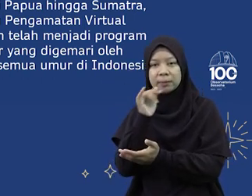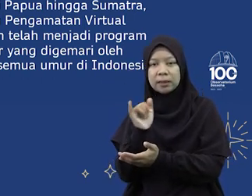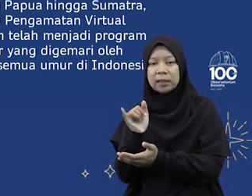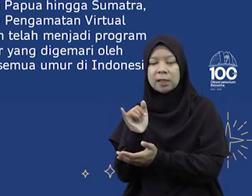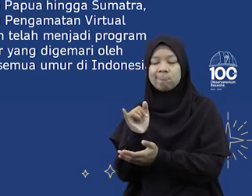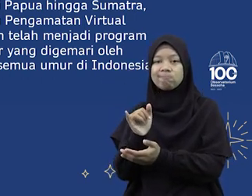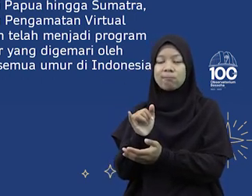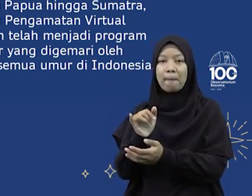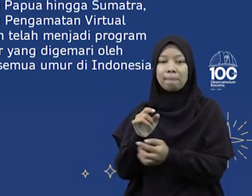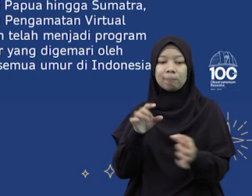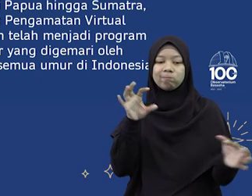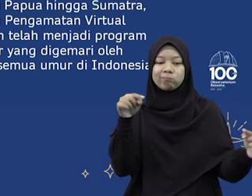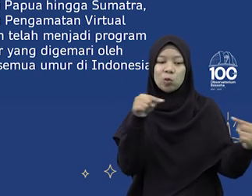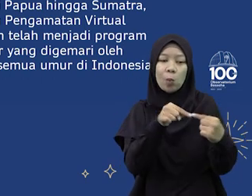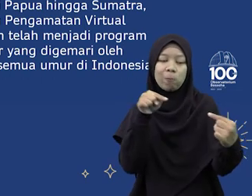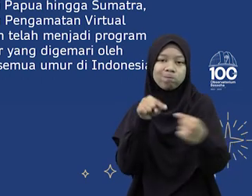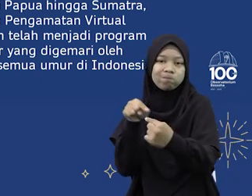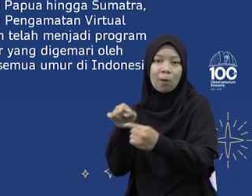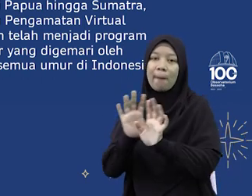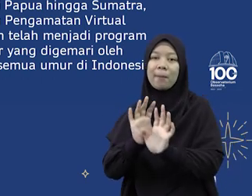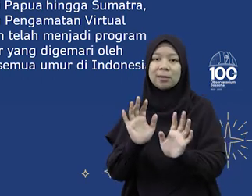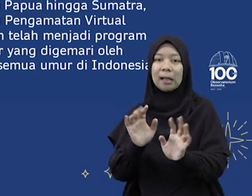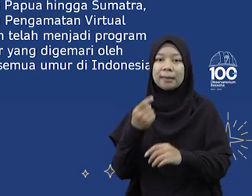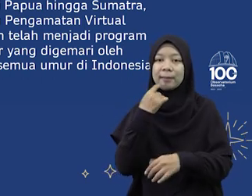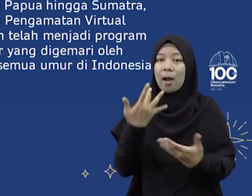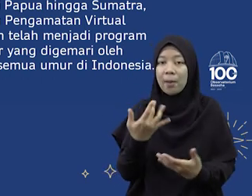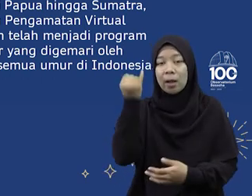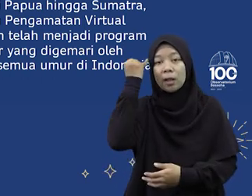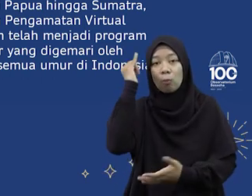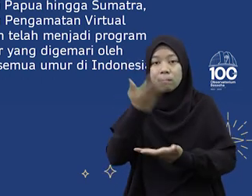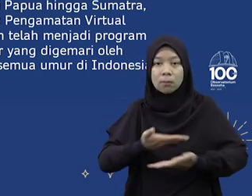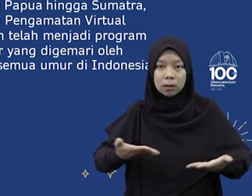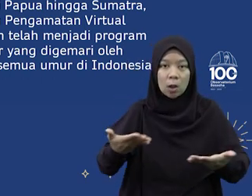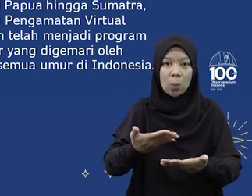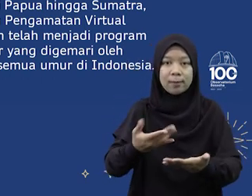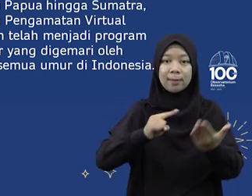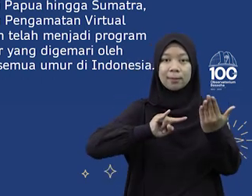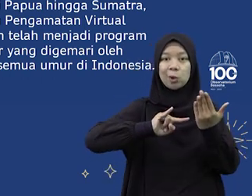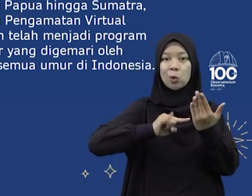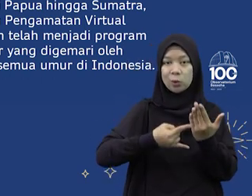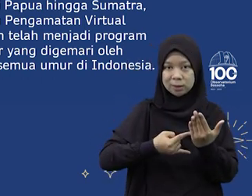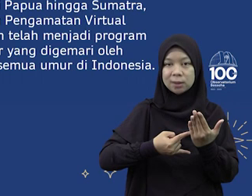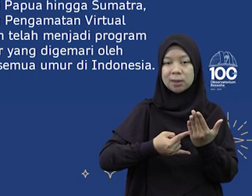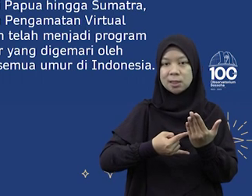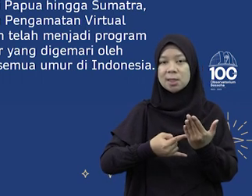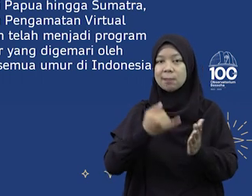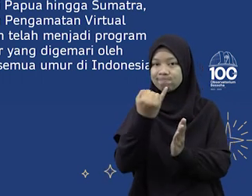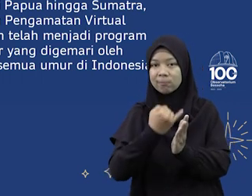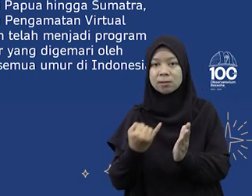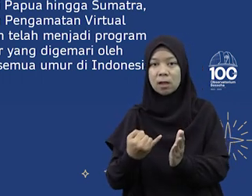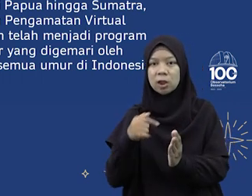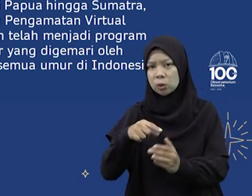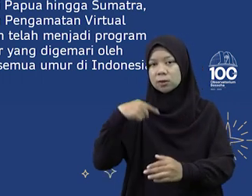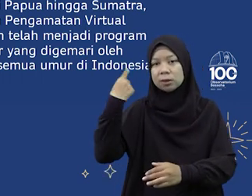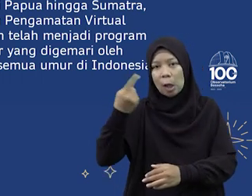multidisiplin antara sains desain teknologi yang nampaknya selalu ada dalam